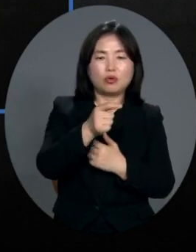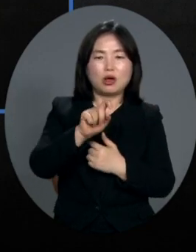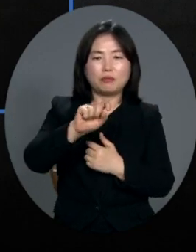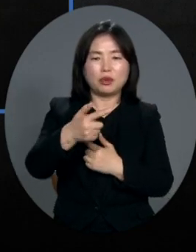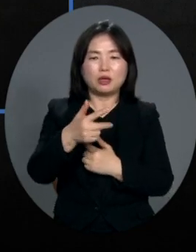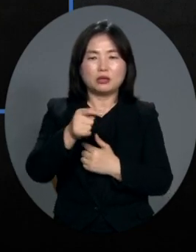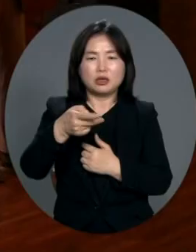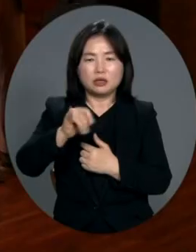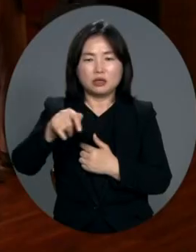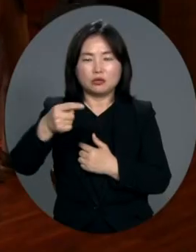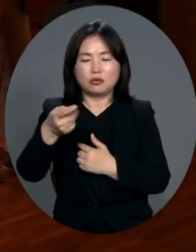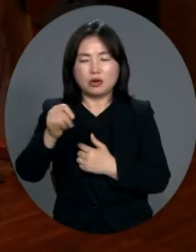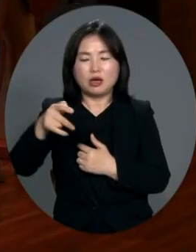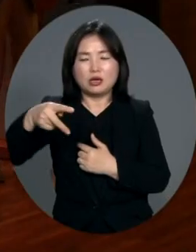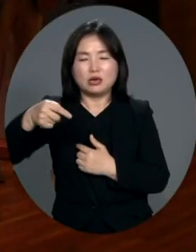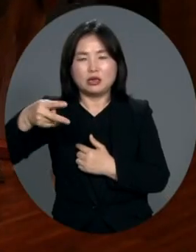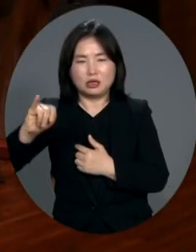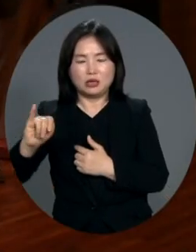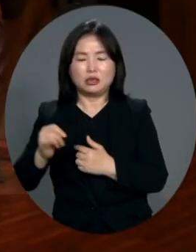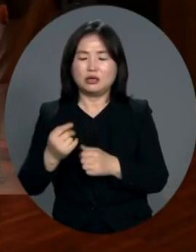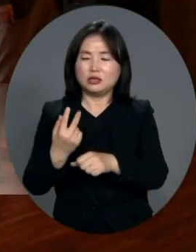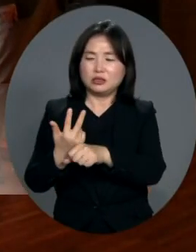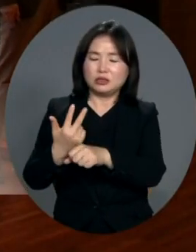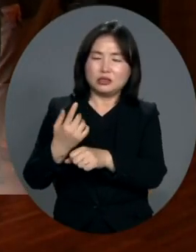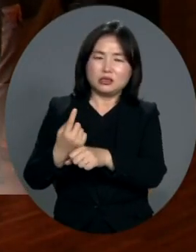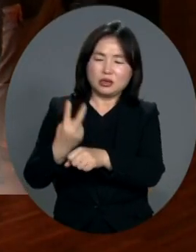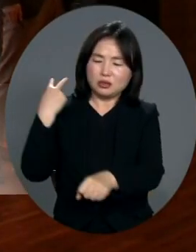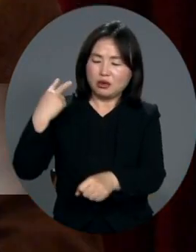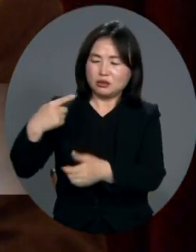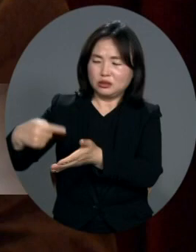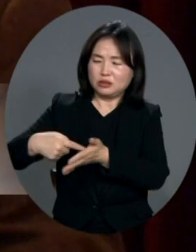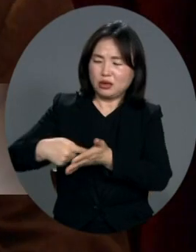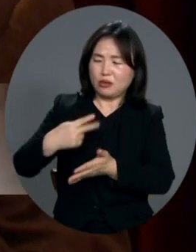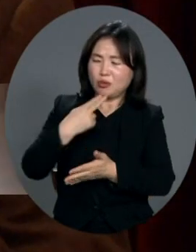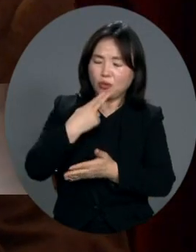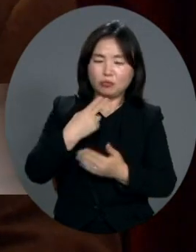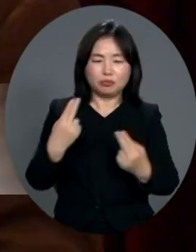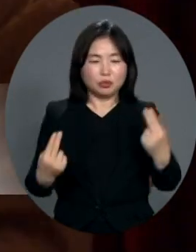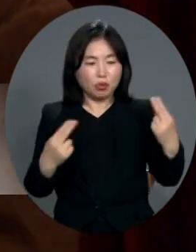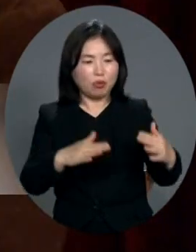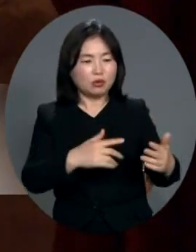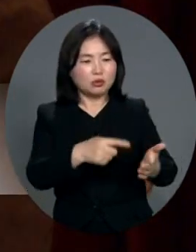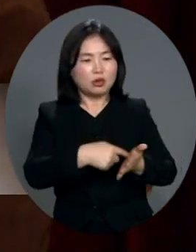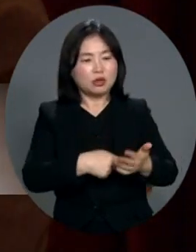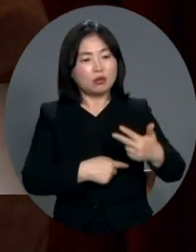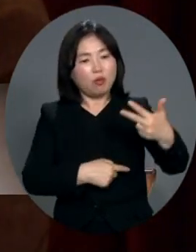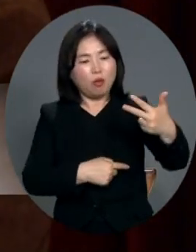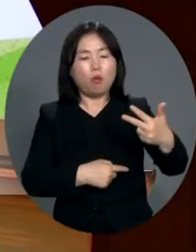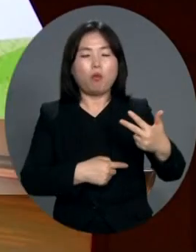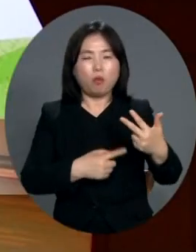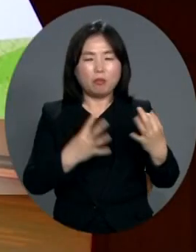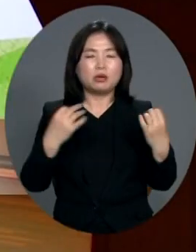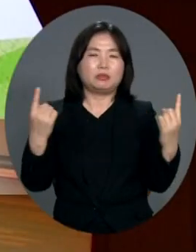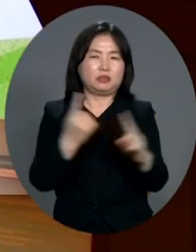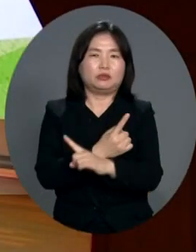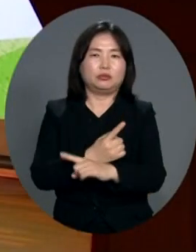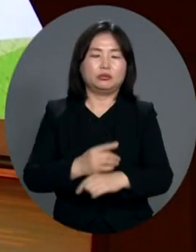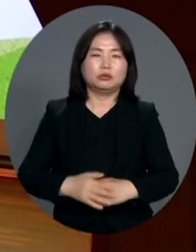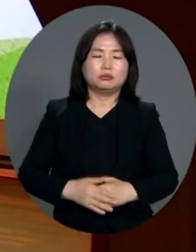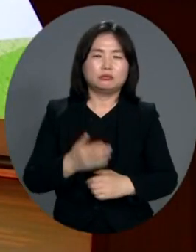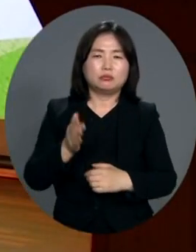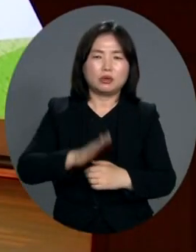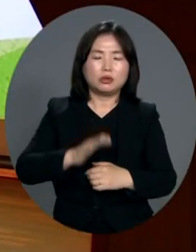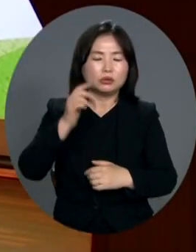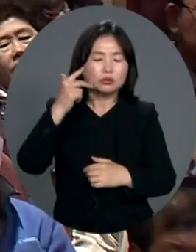중산 1리입니다. 2년 전 공모에서 한 곳도 신청하지 않은 곳과 비교하면 분위기가 달라졌습니다.